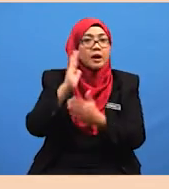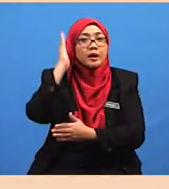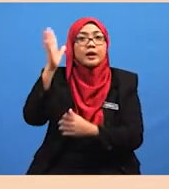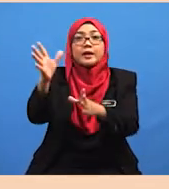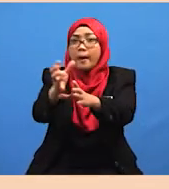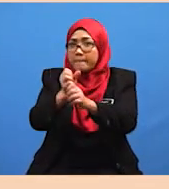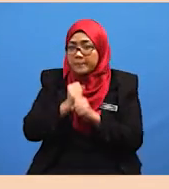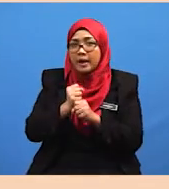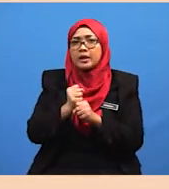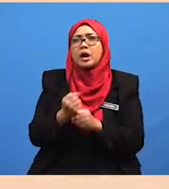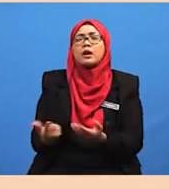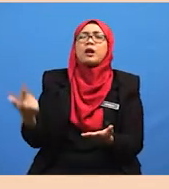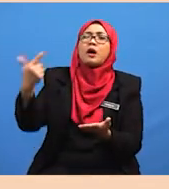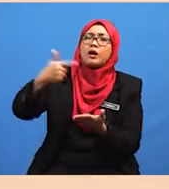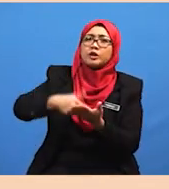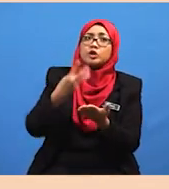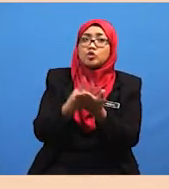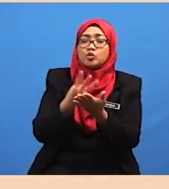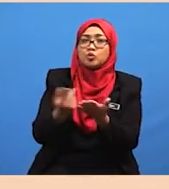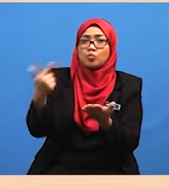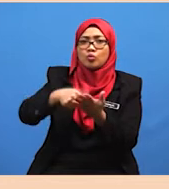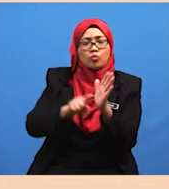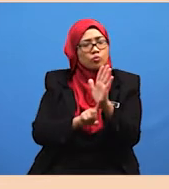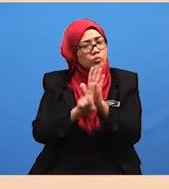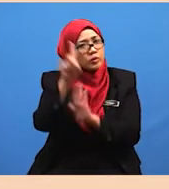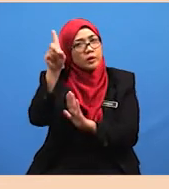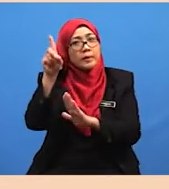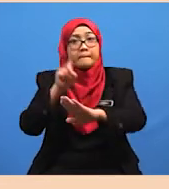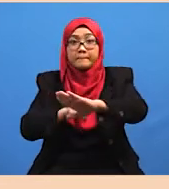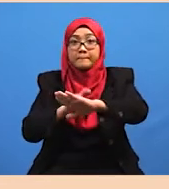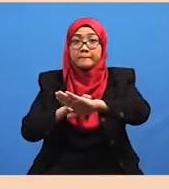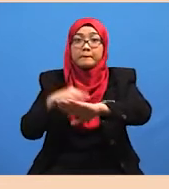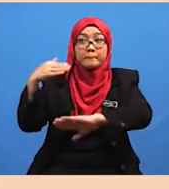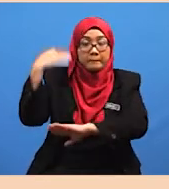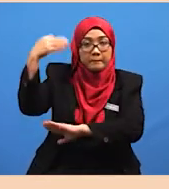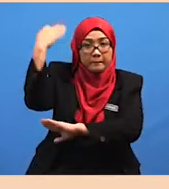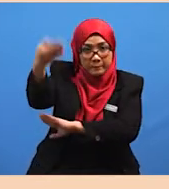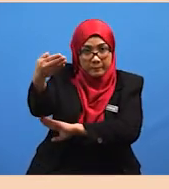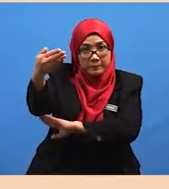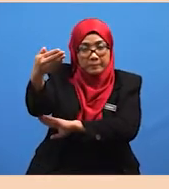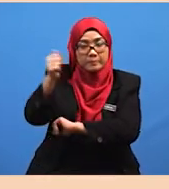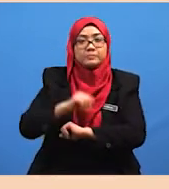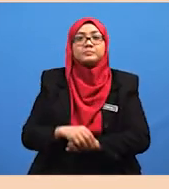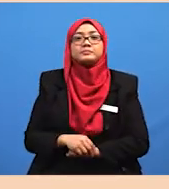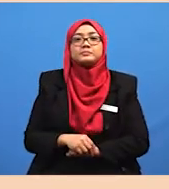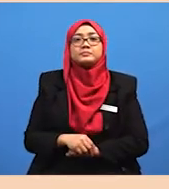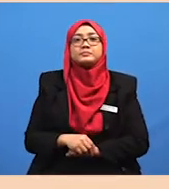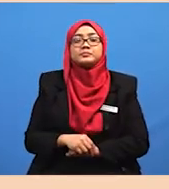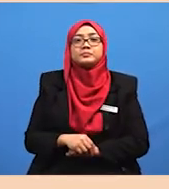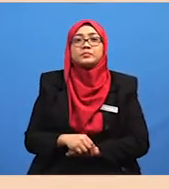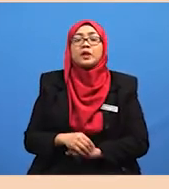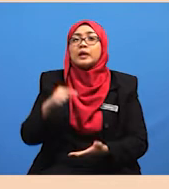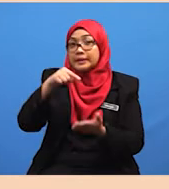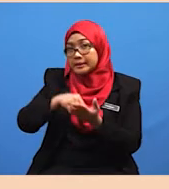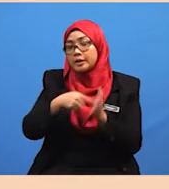undangan yang lebih tinggi facemash seakan data ini menunjukkan